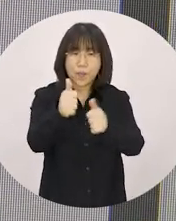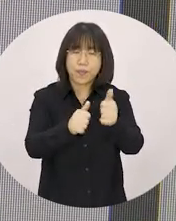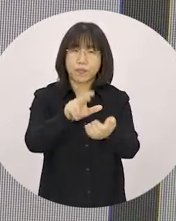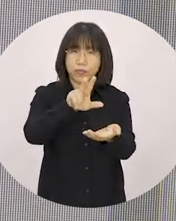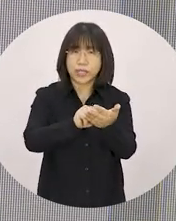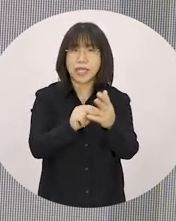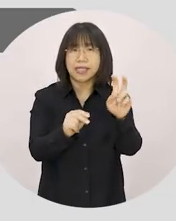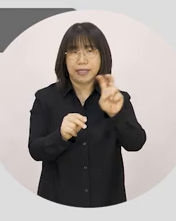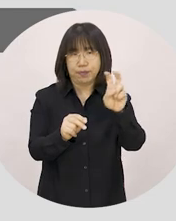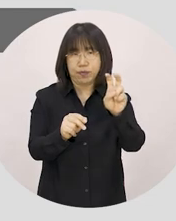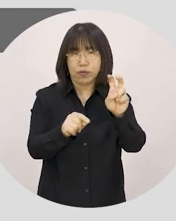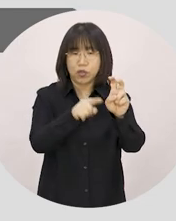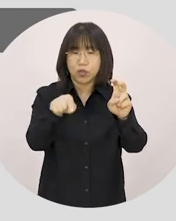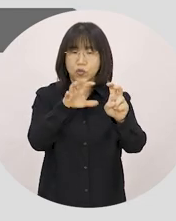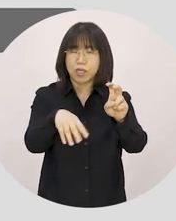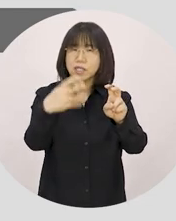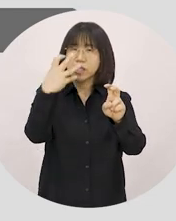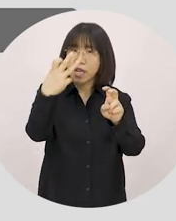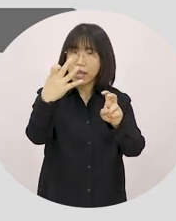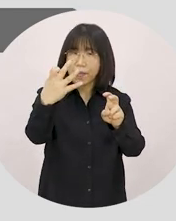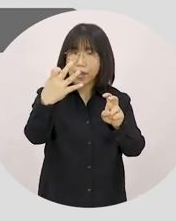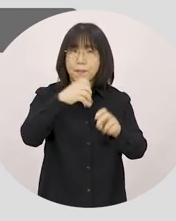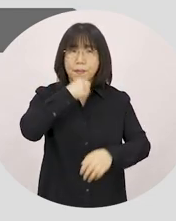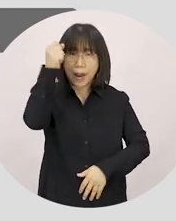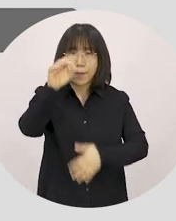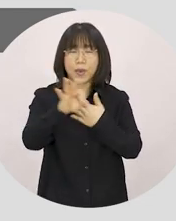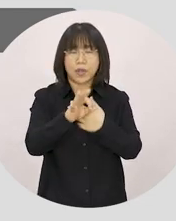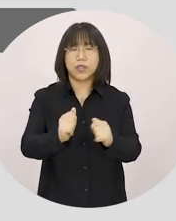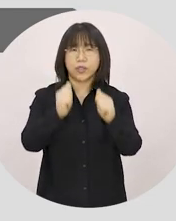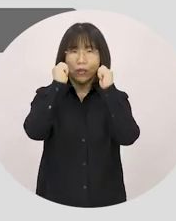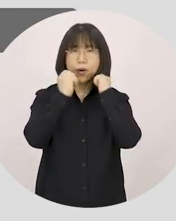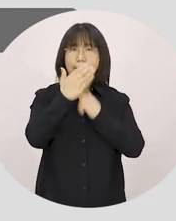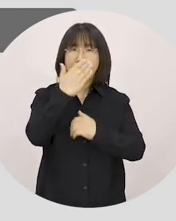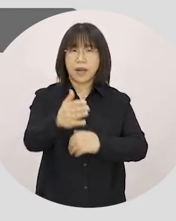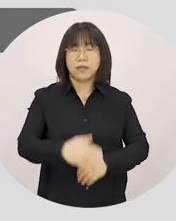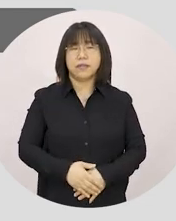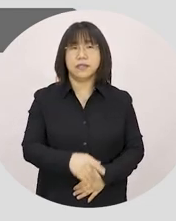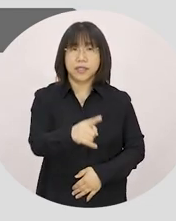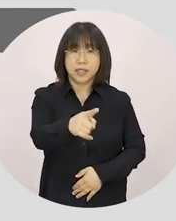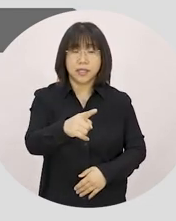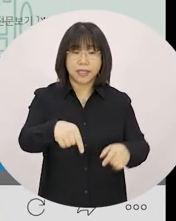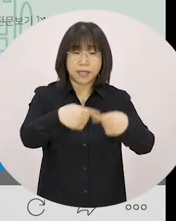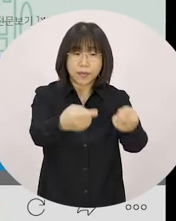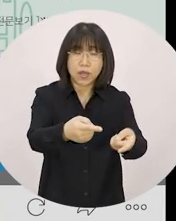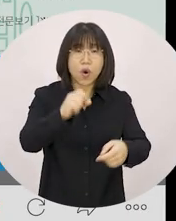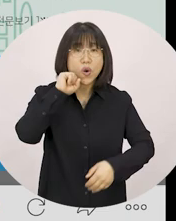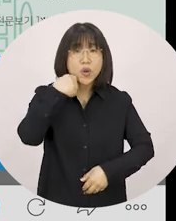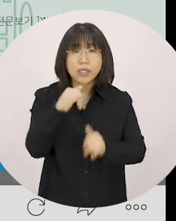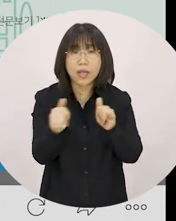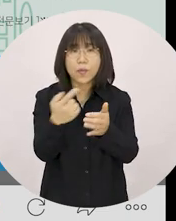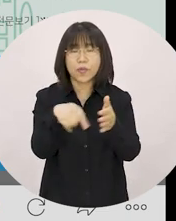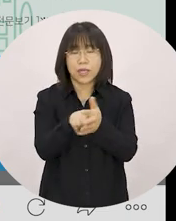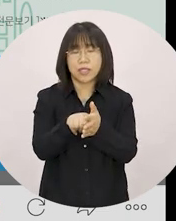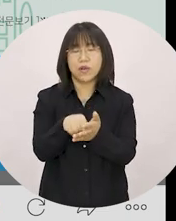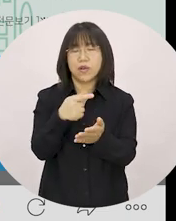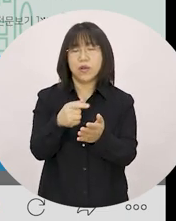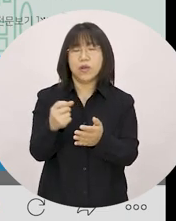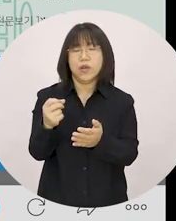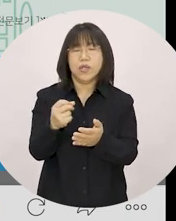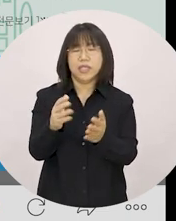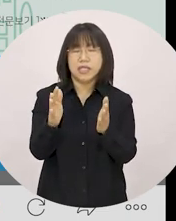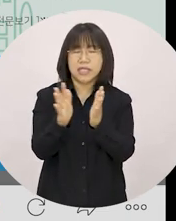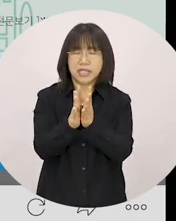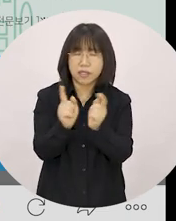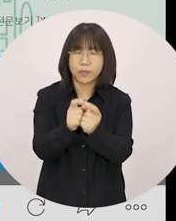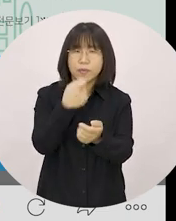평가 20문제 중 14문제 이상을 맞추면 교육 이수가 가능합니다. 사이버 교육 수강이 어려운 분들을 위해